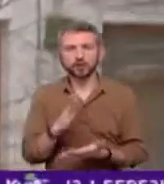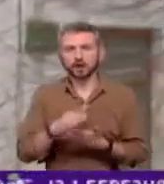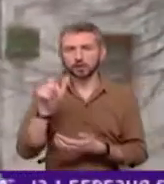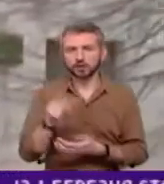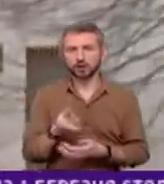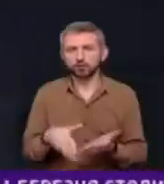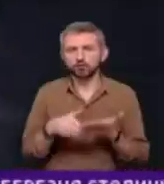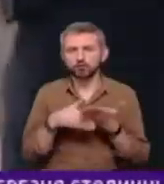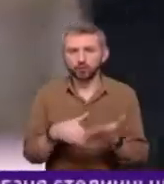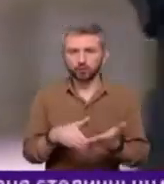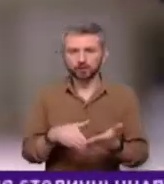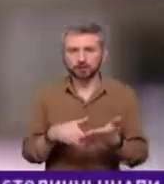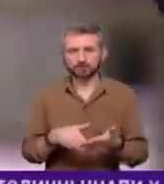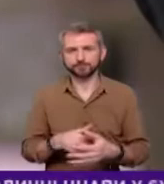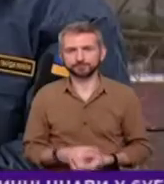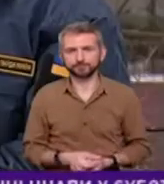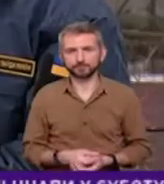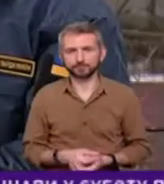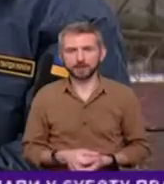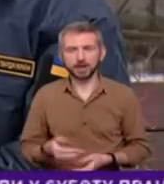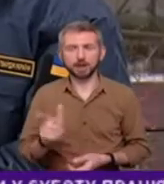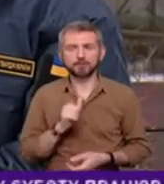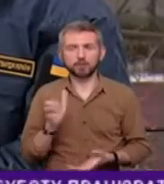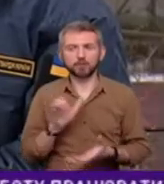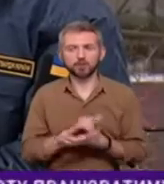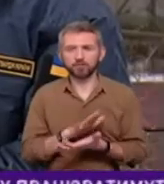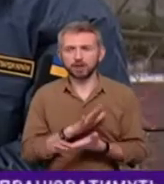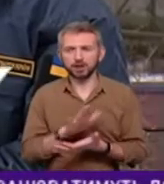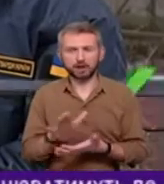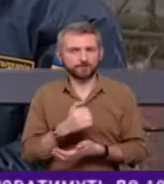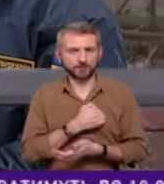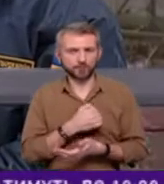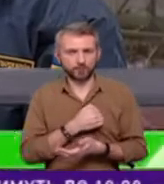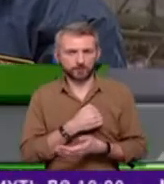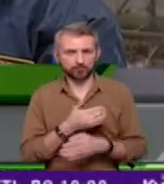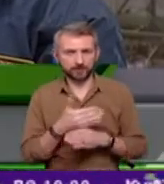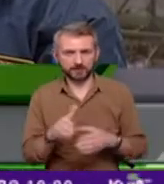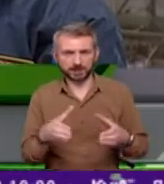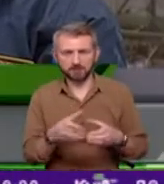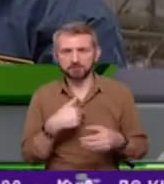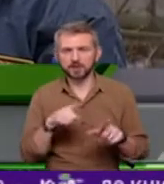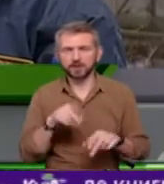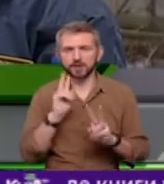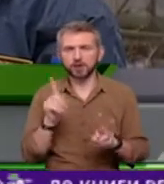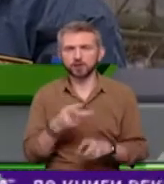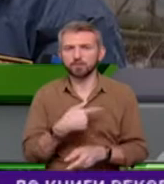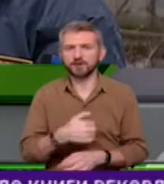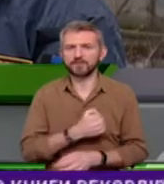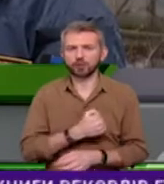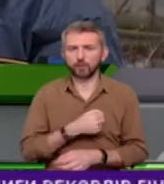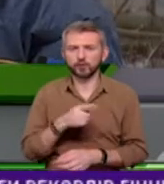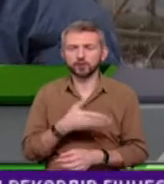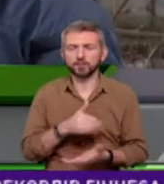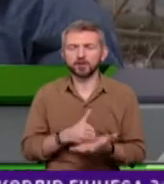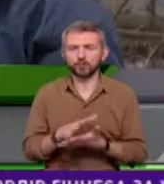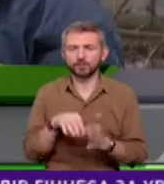яка допоможе та підставить плече. Ми познайомилися не геть в військовій частині. Ми навіть не знали, що ми військові і то, що ми